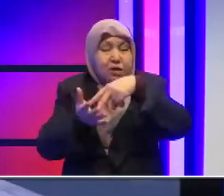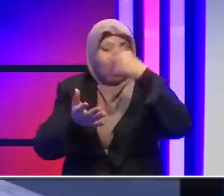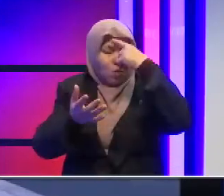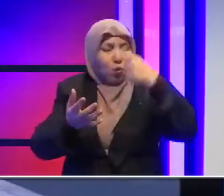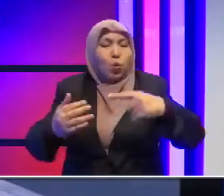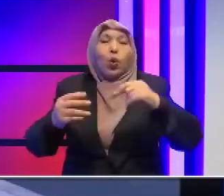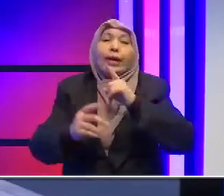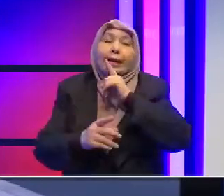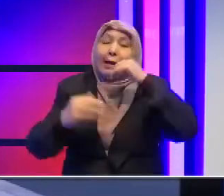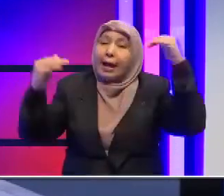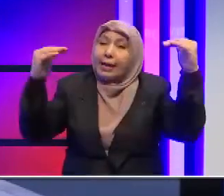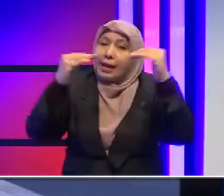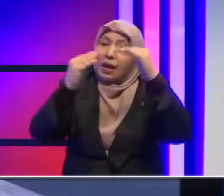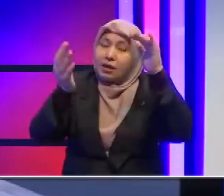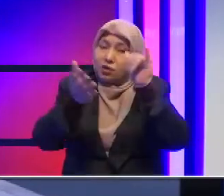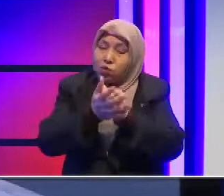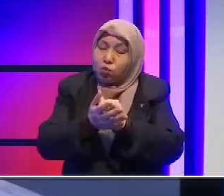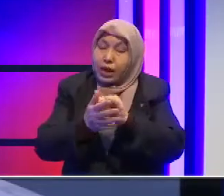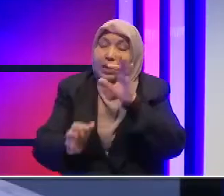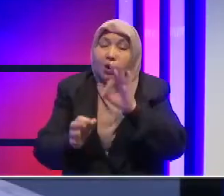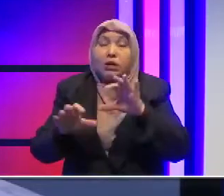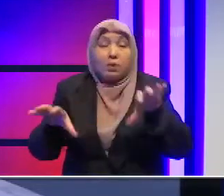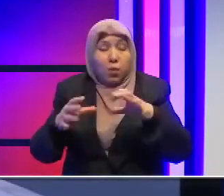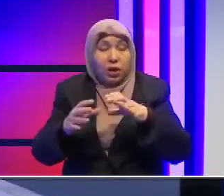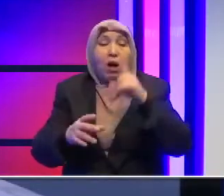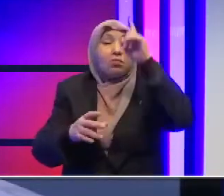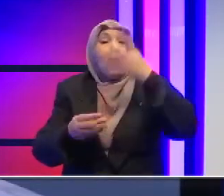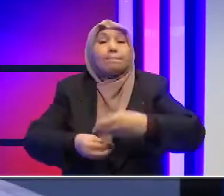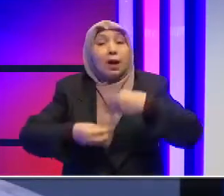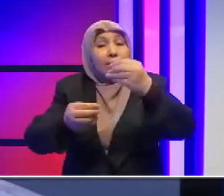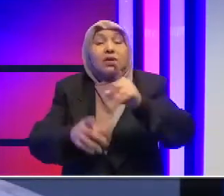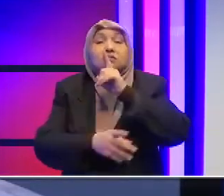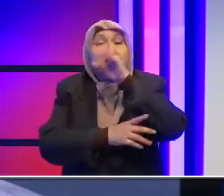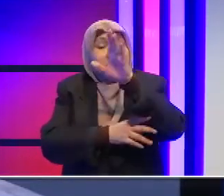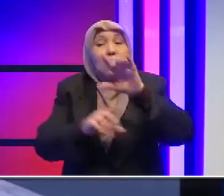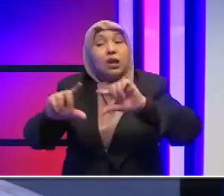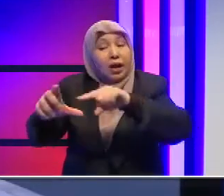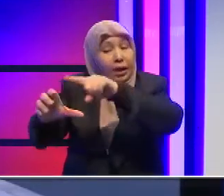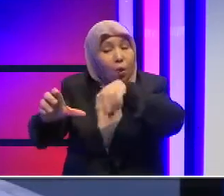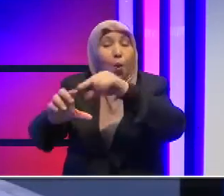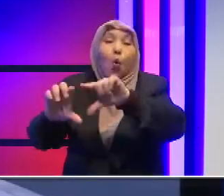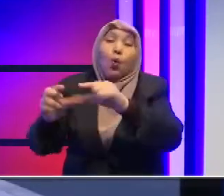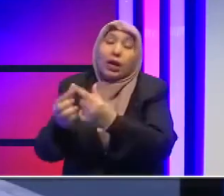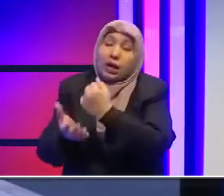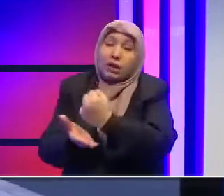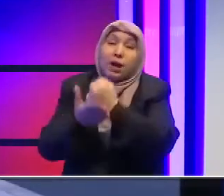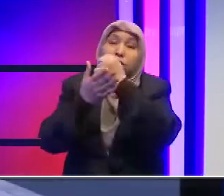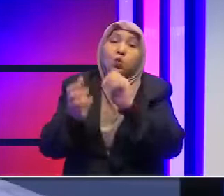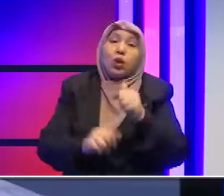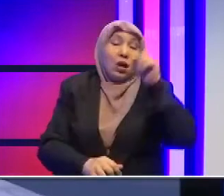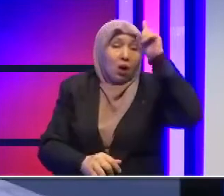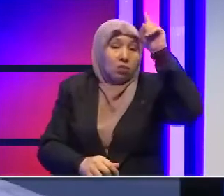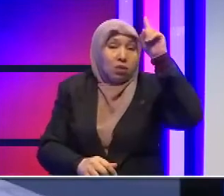Dan sekiranya mereka melaksanakan tuntutan tersebut, Allah memberi janji merekalah golongan yang akan dibantu oleh Allah.